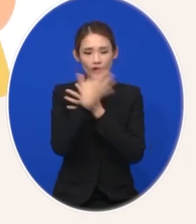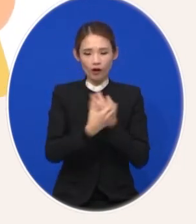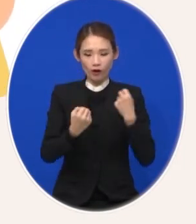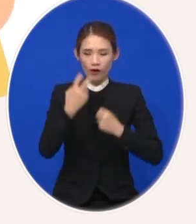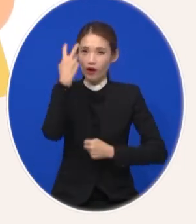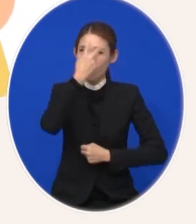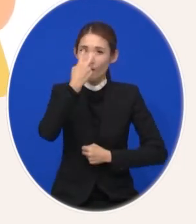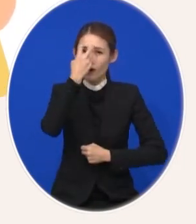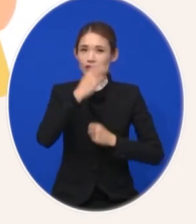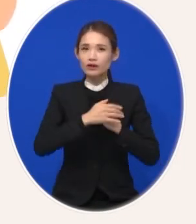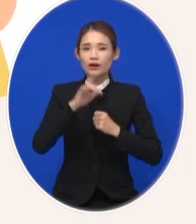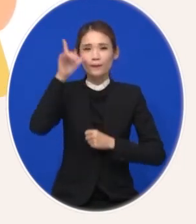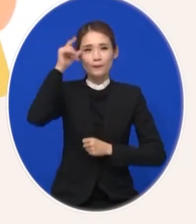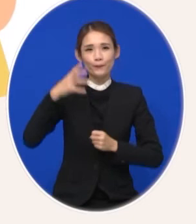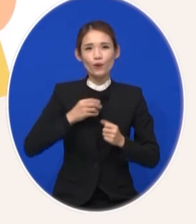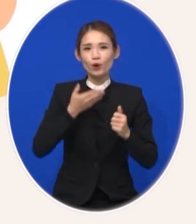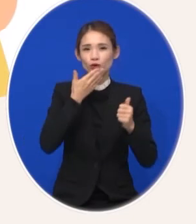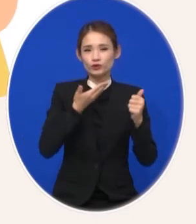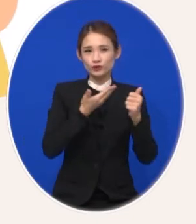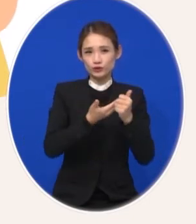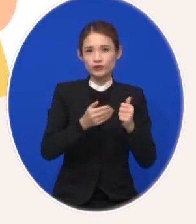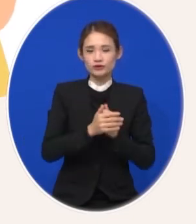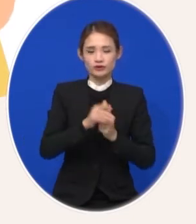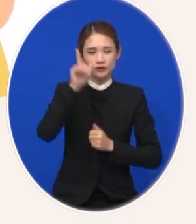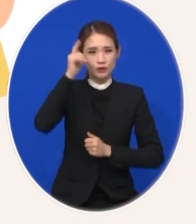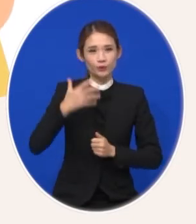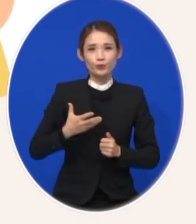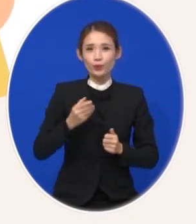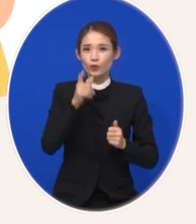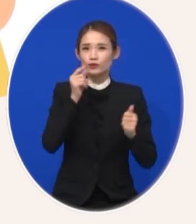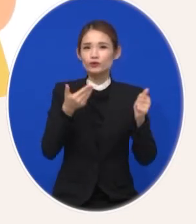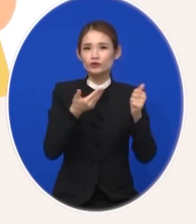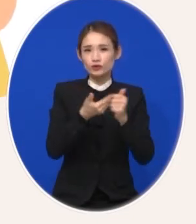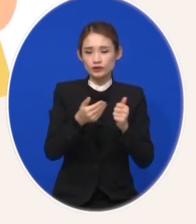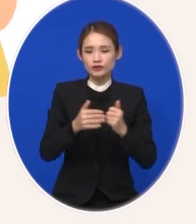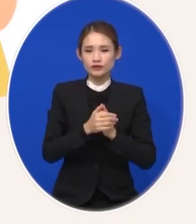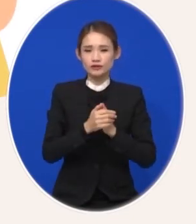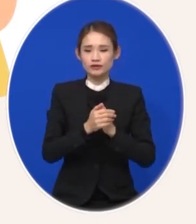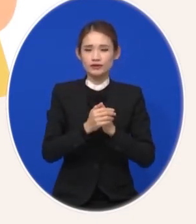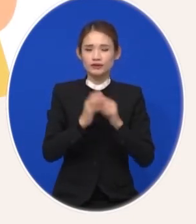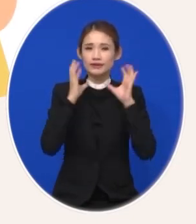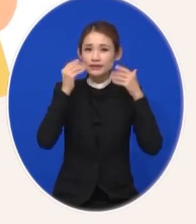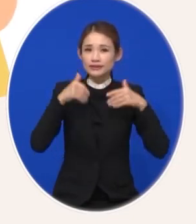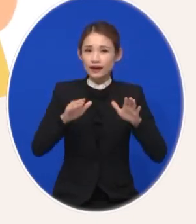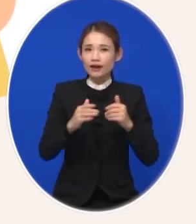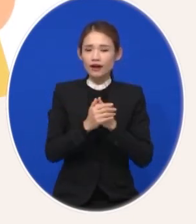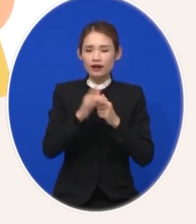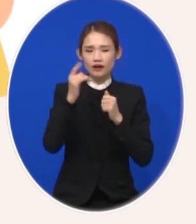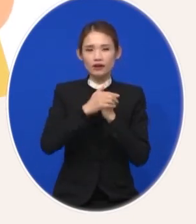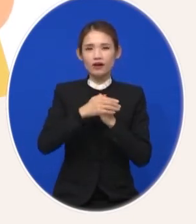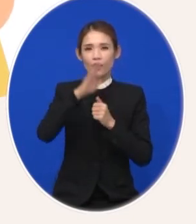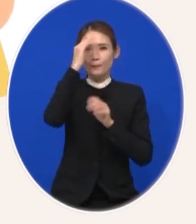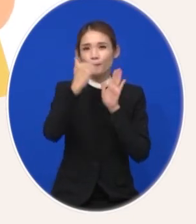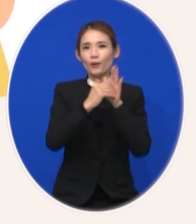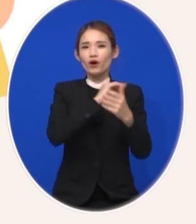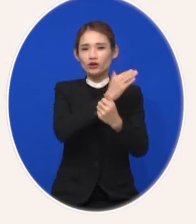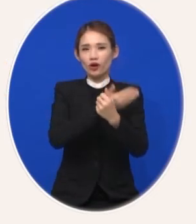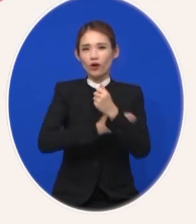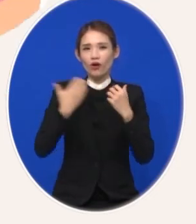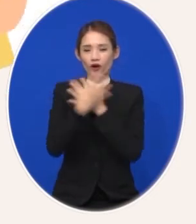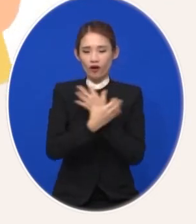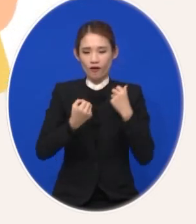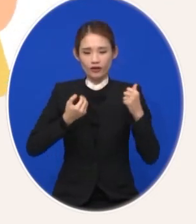모유 수유입니다. 산모의 건강과 모유 수유는 신생아의 면역력과 건강에 영향을 줄 수 있는 중요한